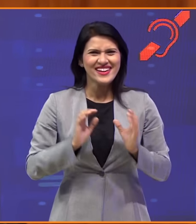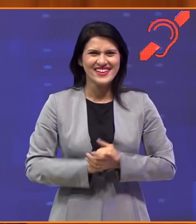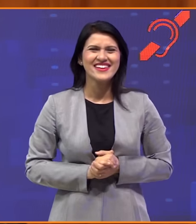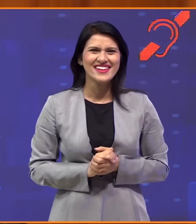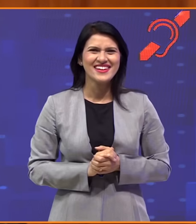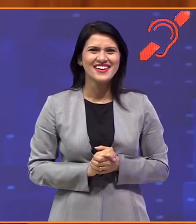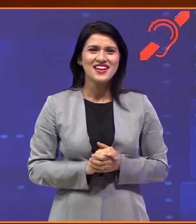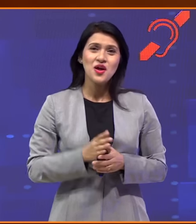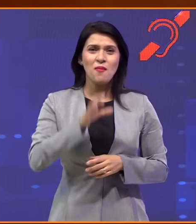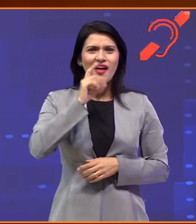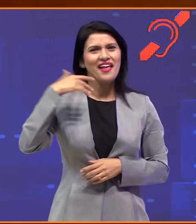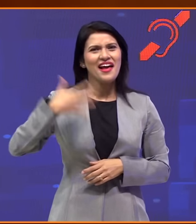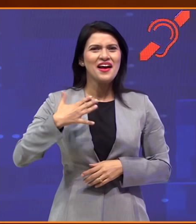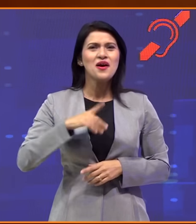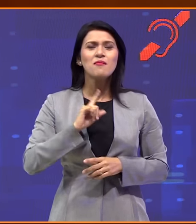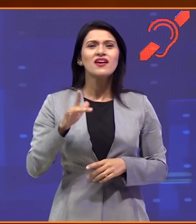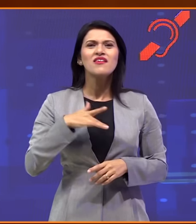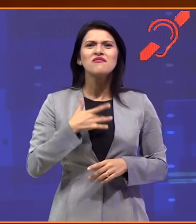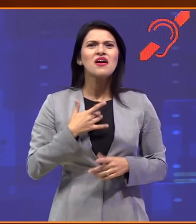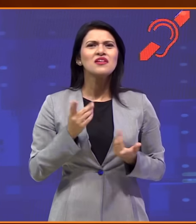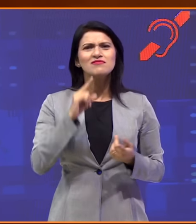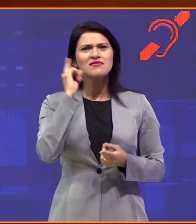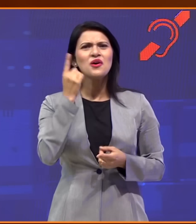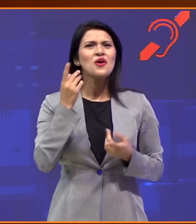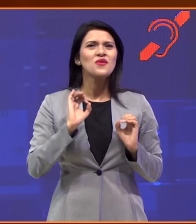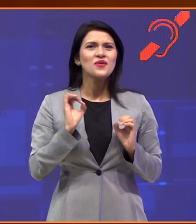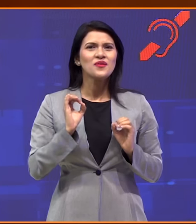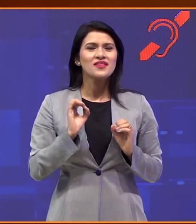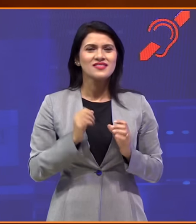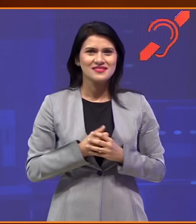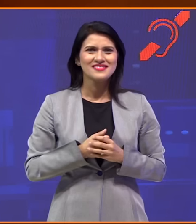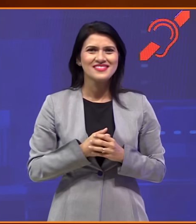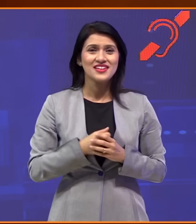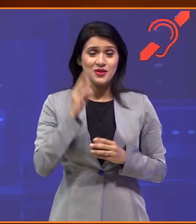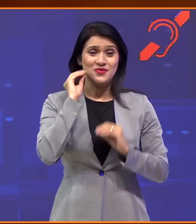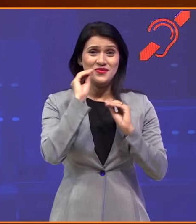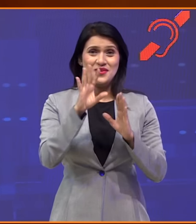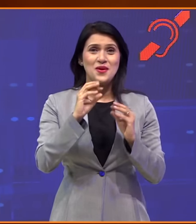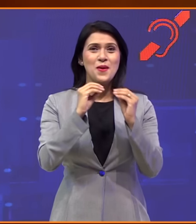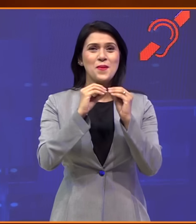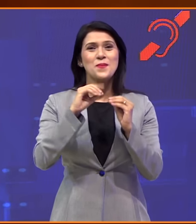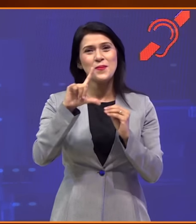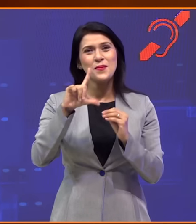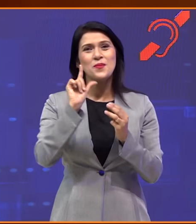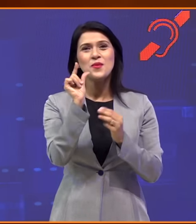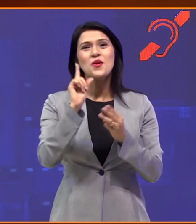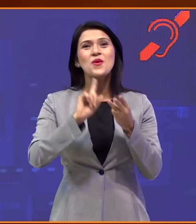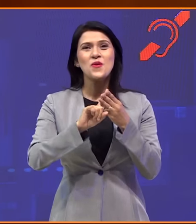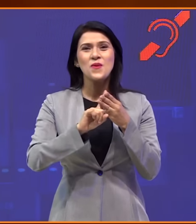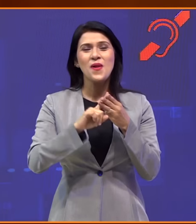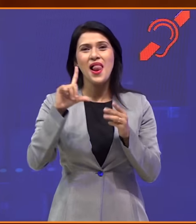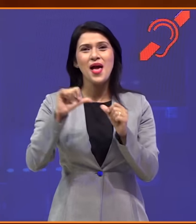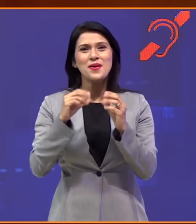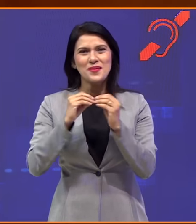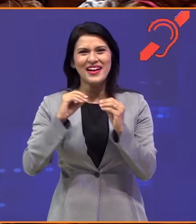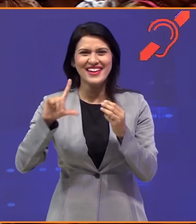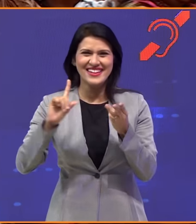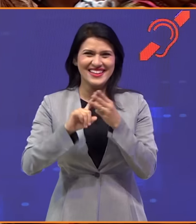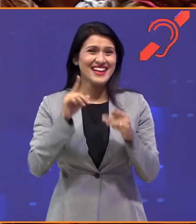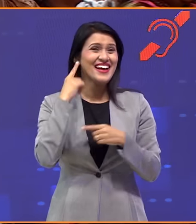ये दारू कहने को महंगी है अच्छा ब्लू लेवल की खास बात क्या थी आपको जाननी चाहिए वो चढ़ती है आधे घंटे